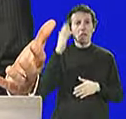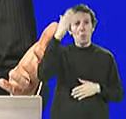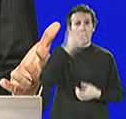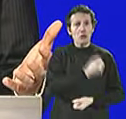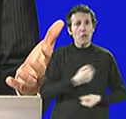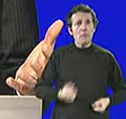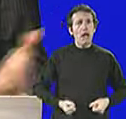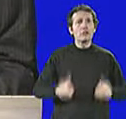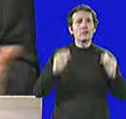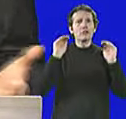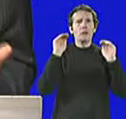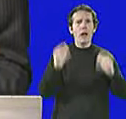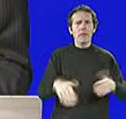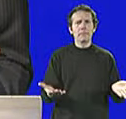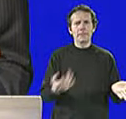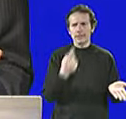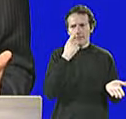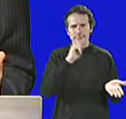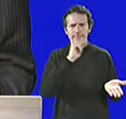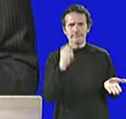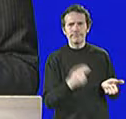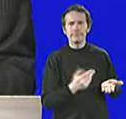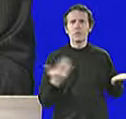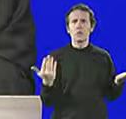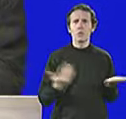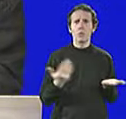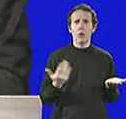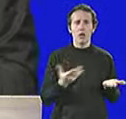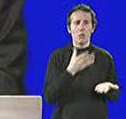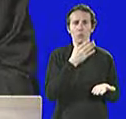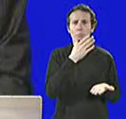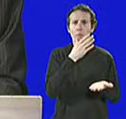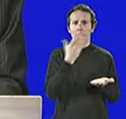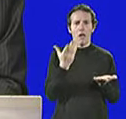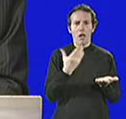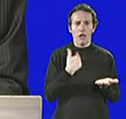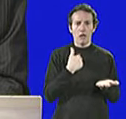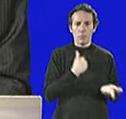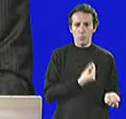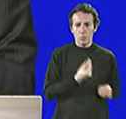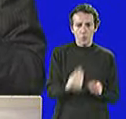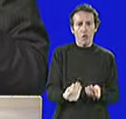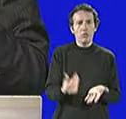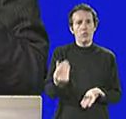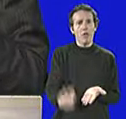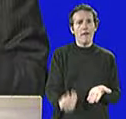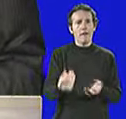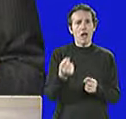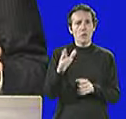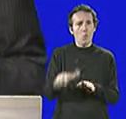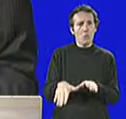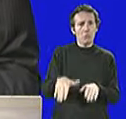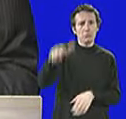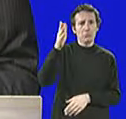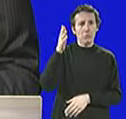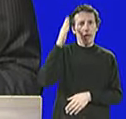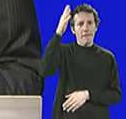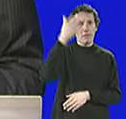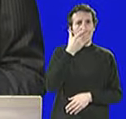chômage, éprouve le sentiment qu'il ne peut pas offrir à ses enfants l'assurance d'une vie plus belle que la